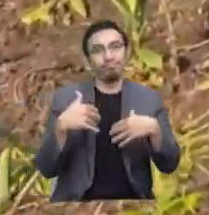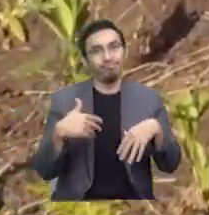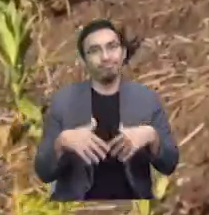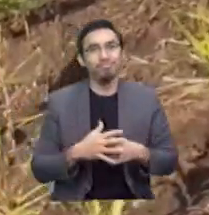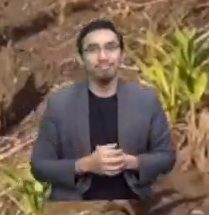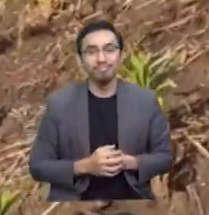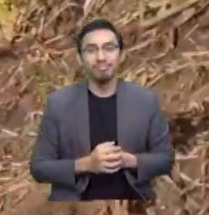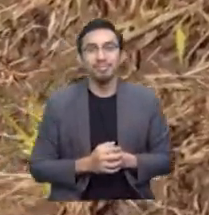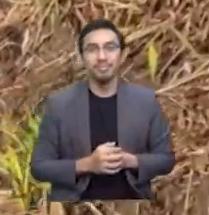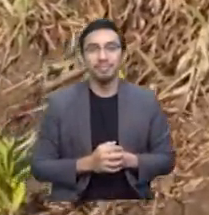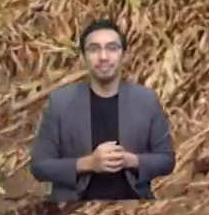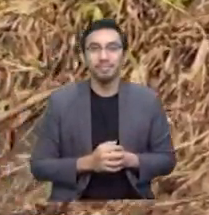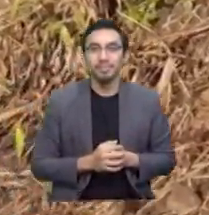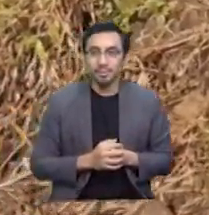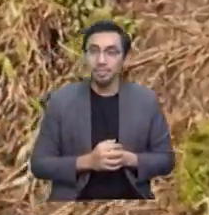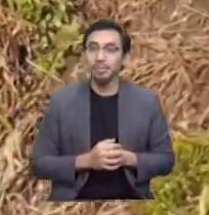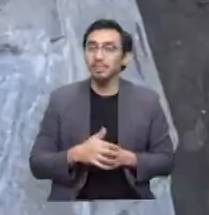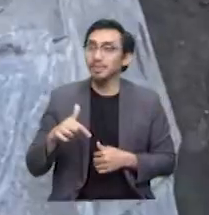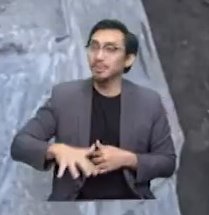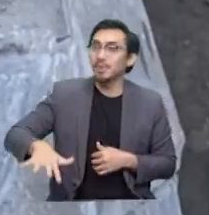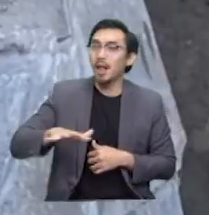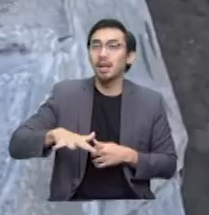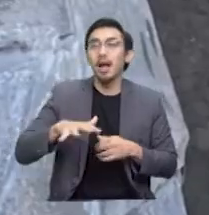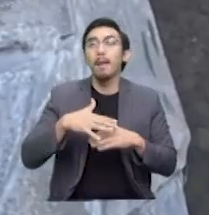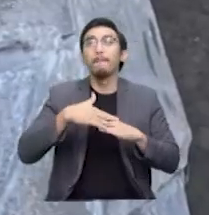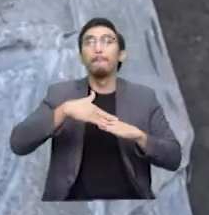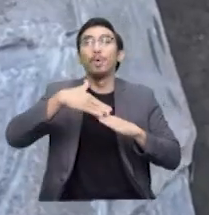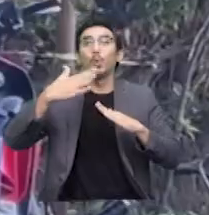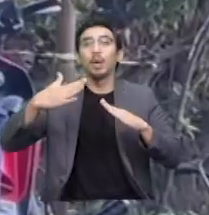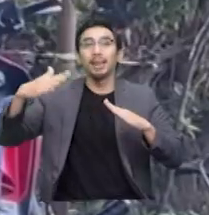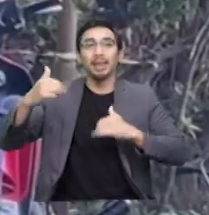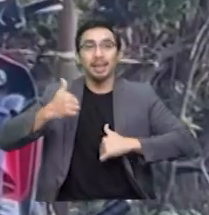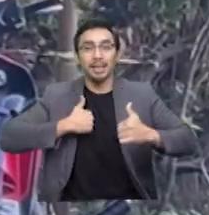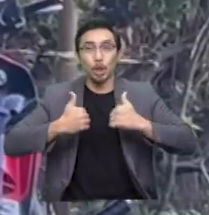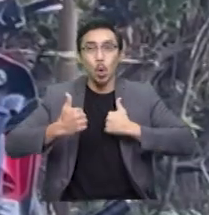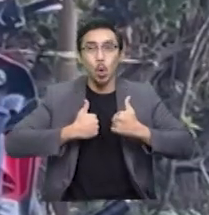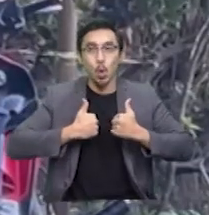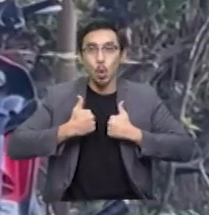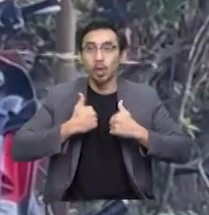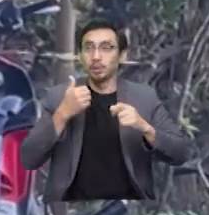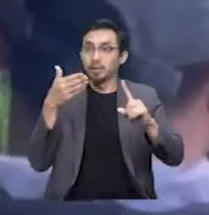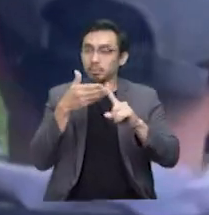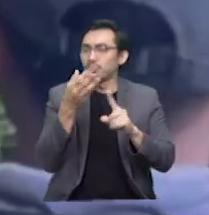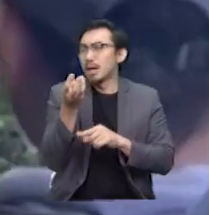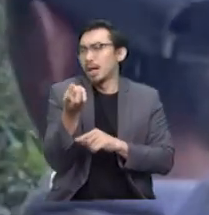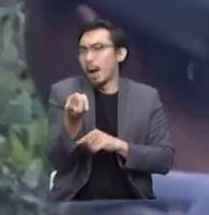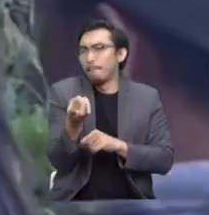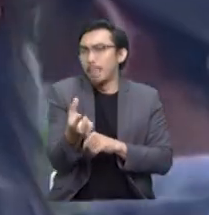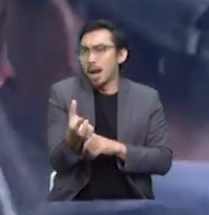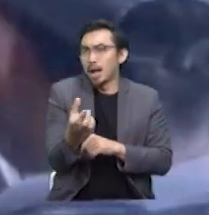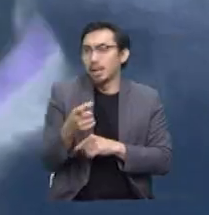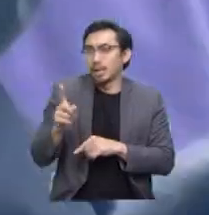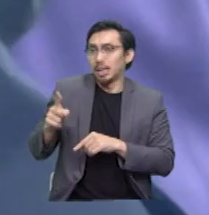Area spot sunrise Bukit King Kong mudah diakses para wisatawan karena cukup berjalan kaki dari area parkir kendaraan yang berjarak sekitar 100